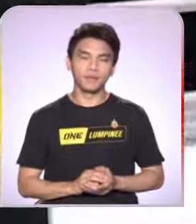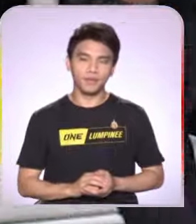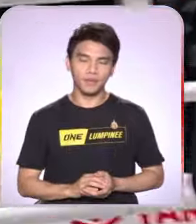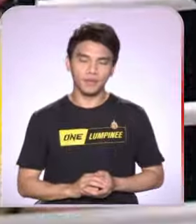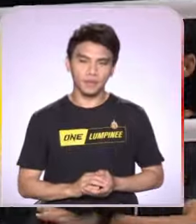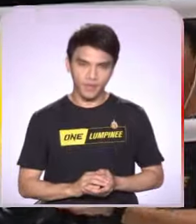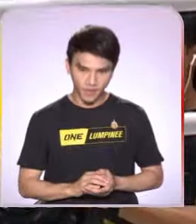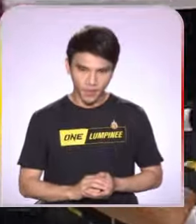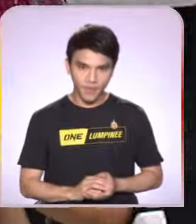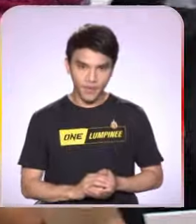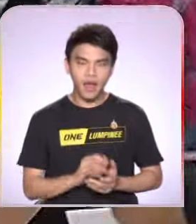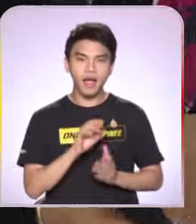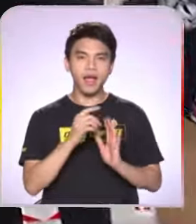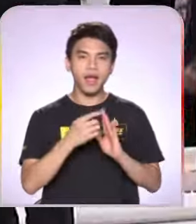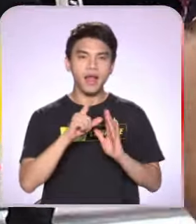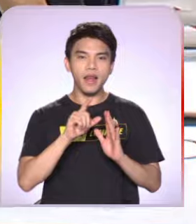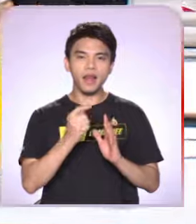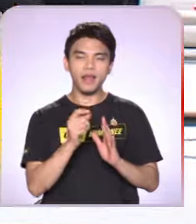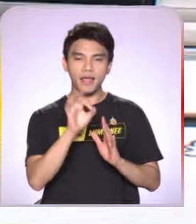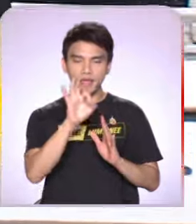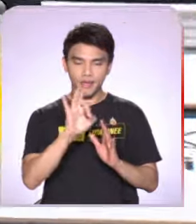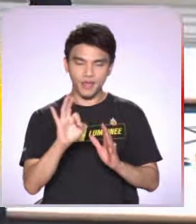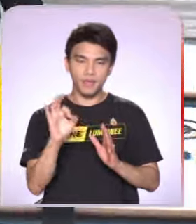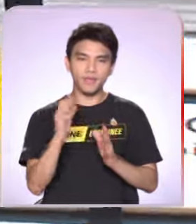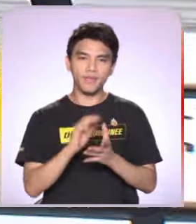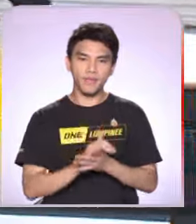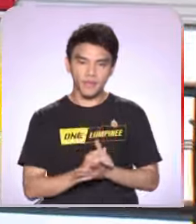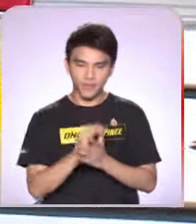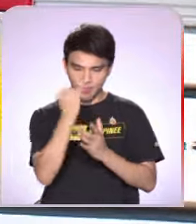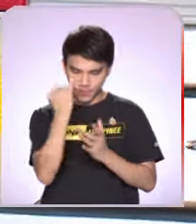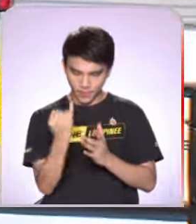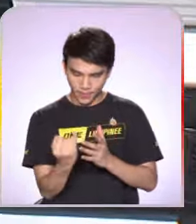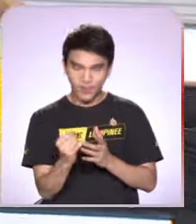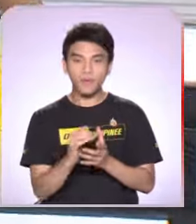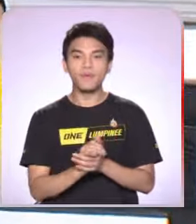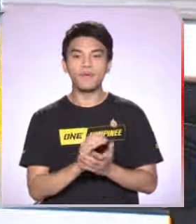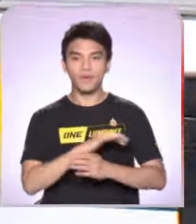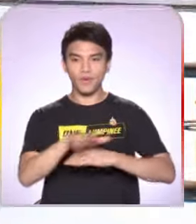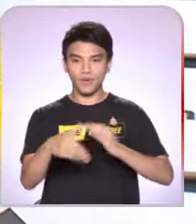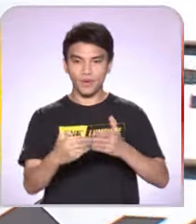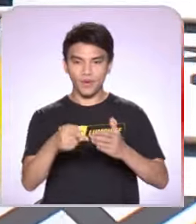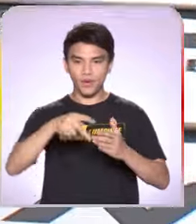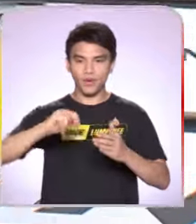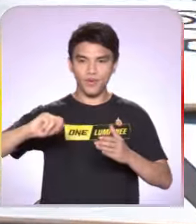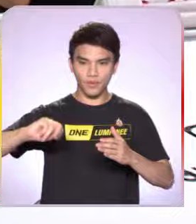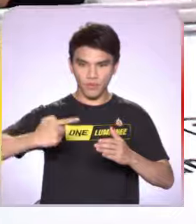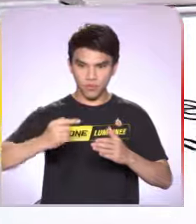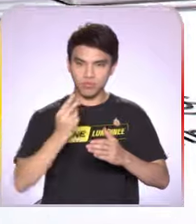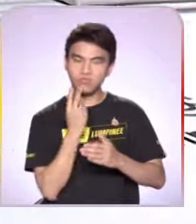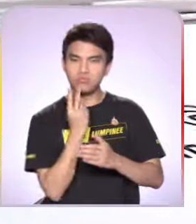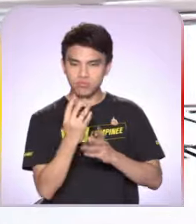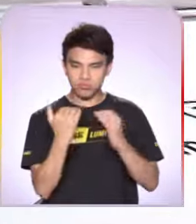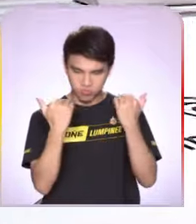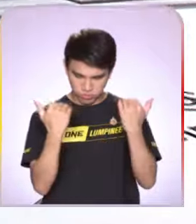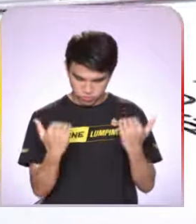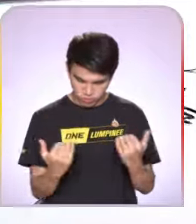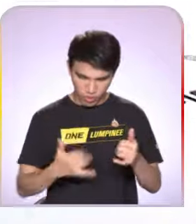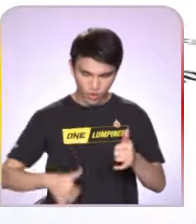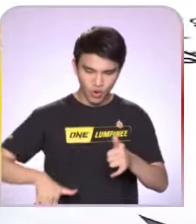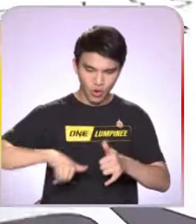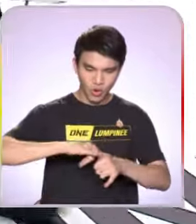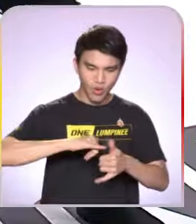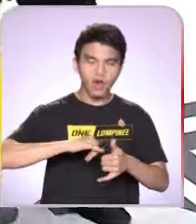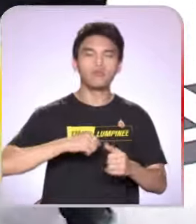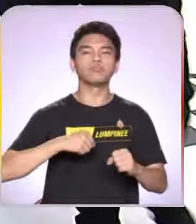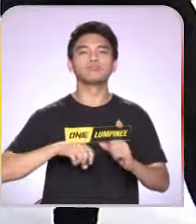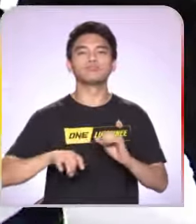ครับสวนทางกับเลอิส3ไฟหลังนี่โอ้โหลูดเลยแพ้3ไฟติด แพ้พงศ์สิริก็ดูแบบแหมมาโดนก้านคอในยกสุดท้